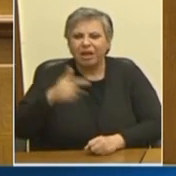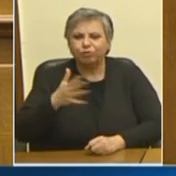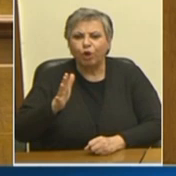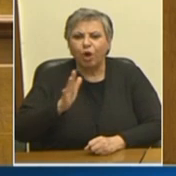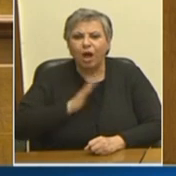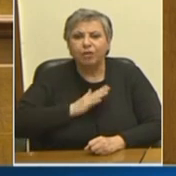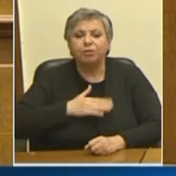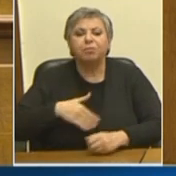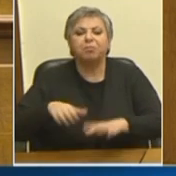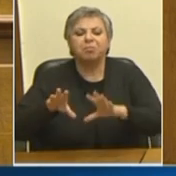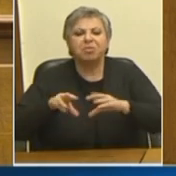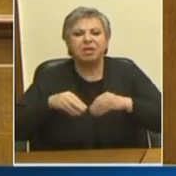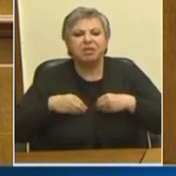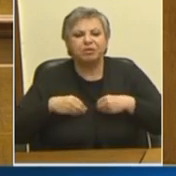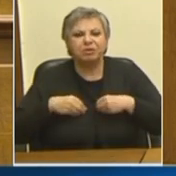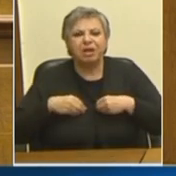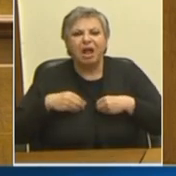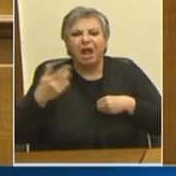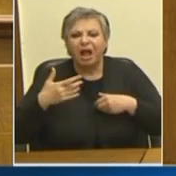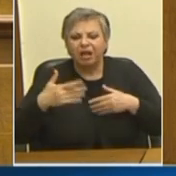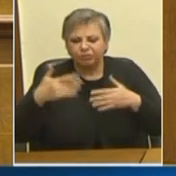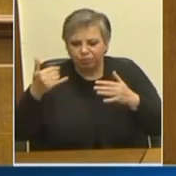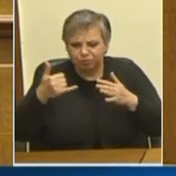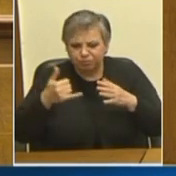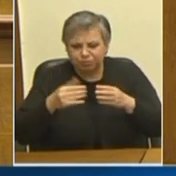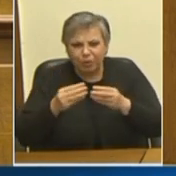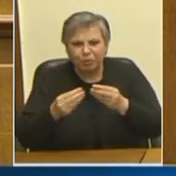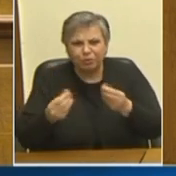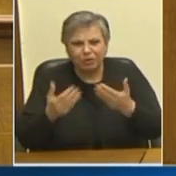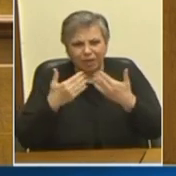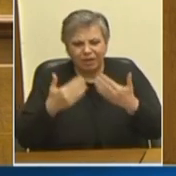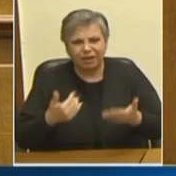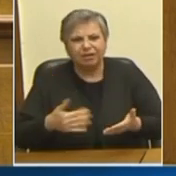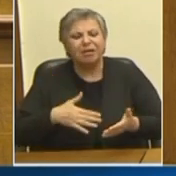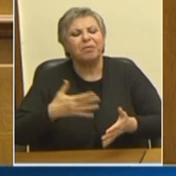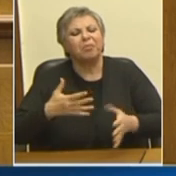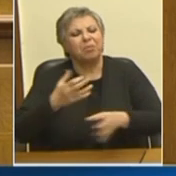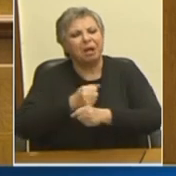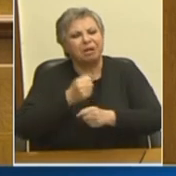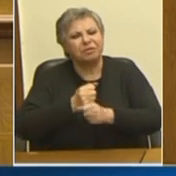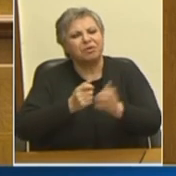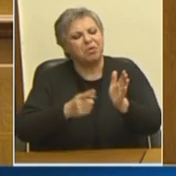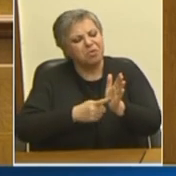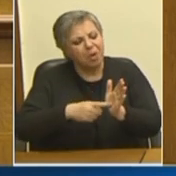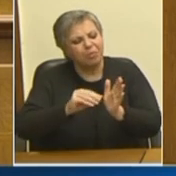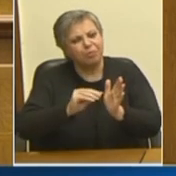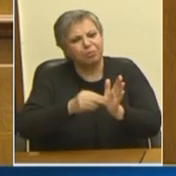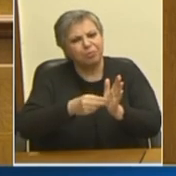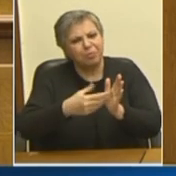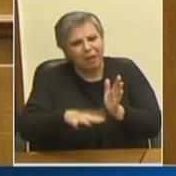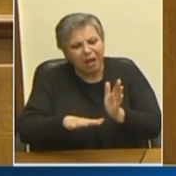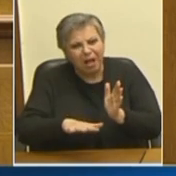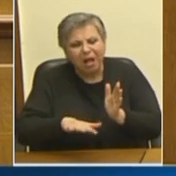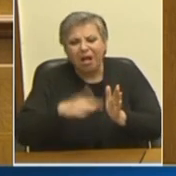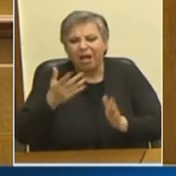γίνονται. Ακόμη και στα χαρτιά να καταφέρετε να περάσετε νόμους, να περάσετε τα πάντα, στην ψυχή